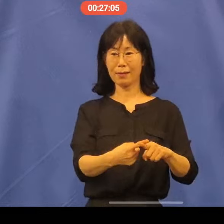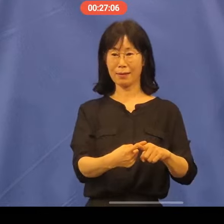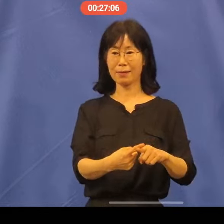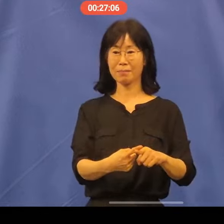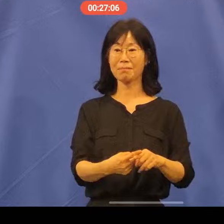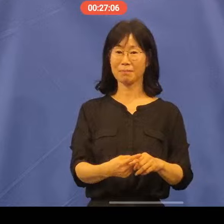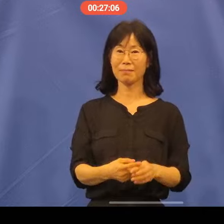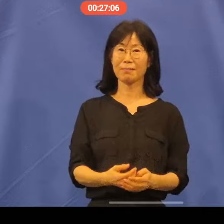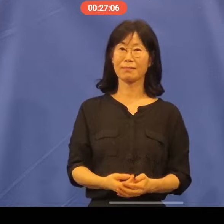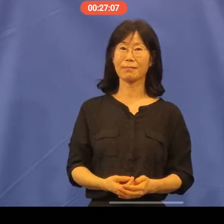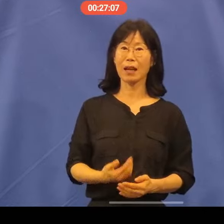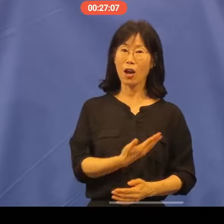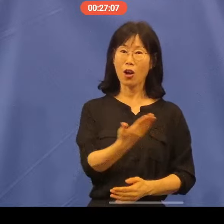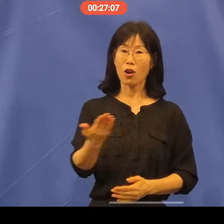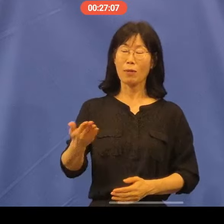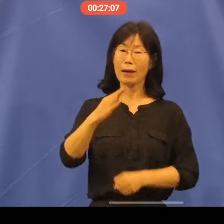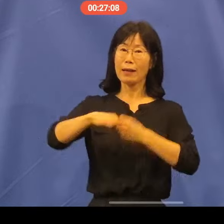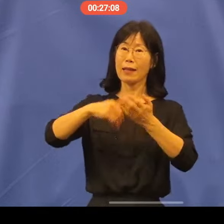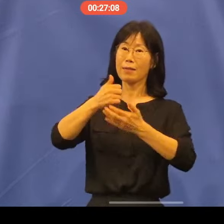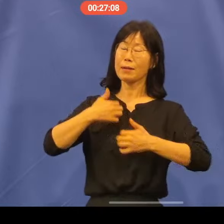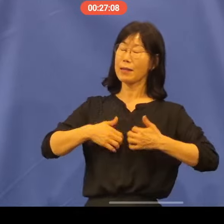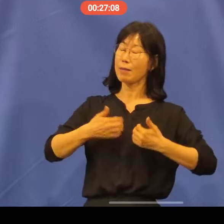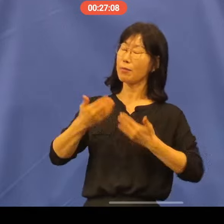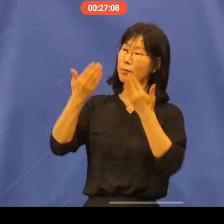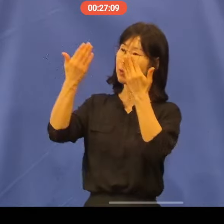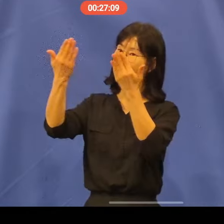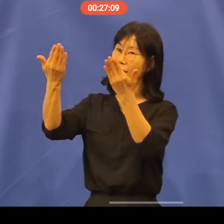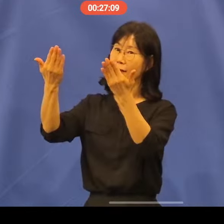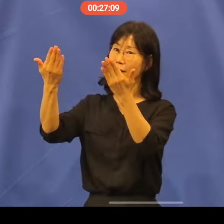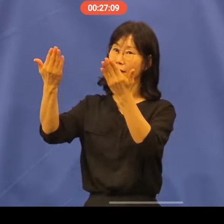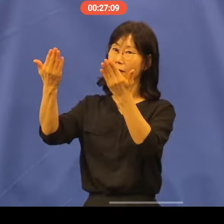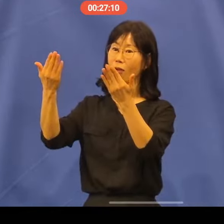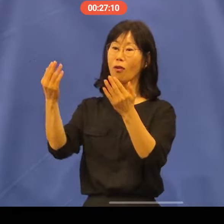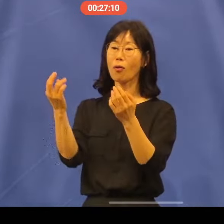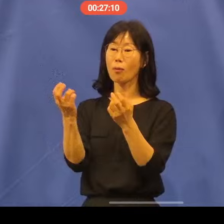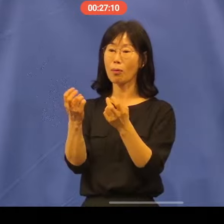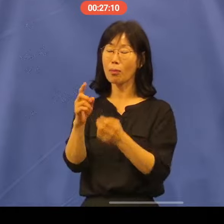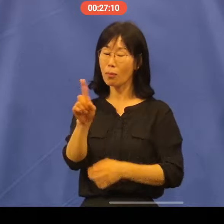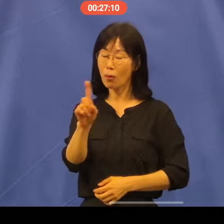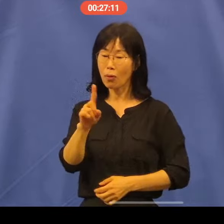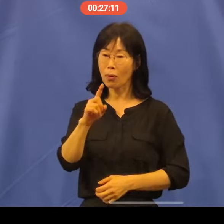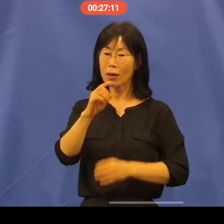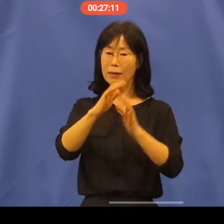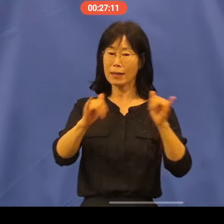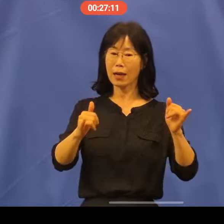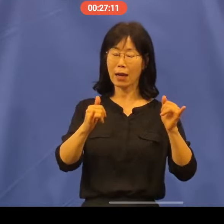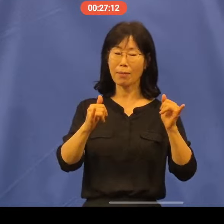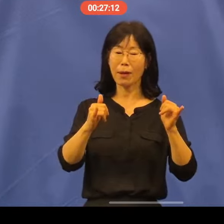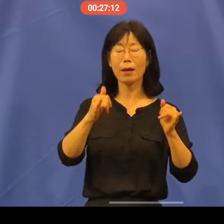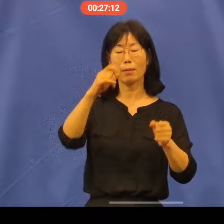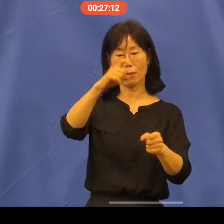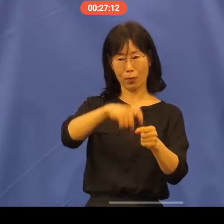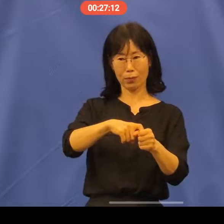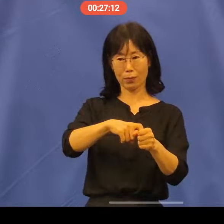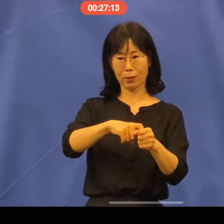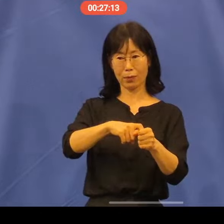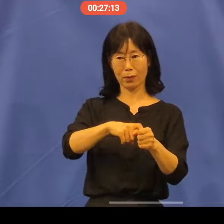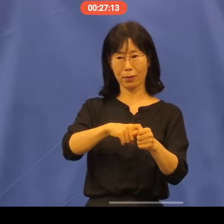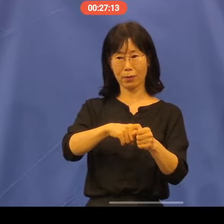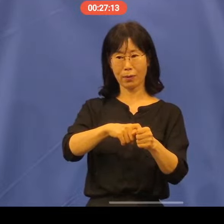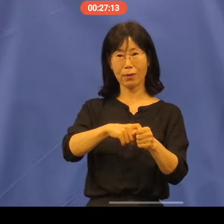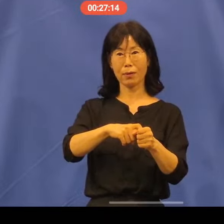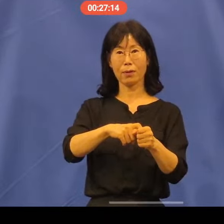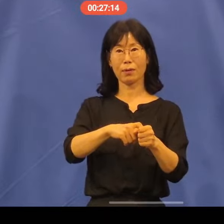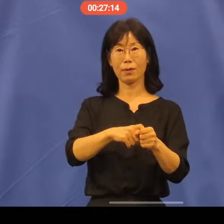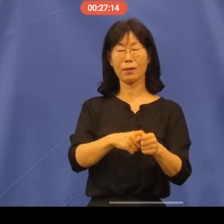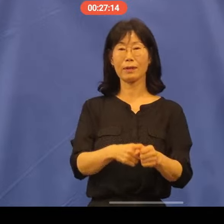하려고 하는 삶이 우리의 삶의 존재의 목적인데 이걸 못하게 하는, 방해하는 게 있어요. 자, 그게